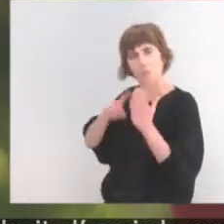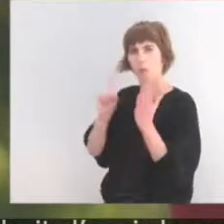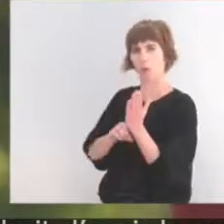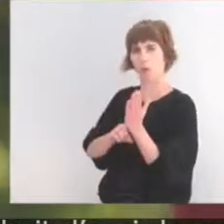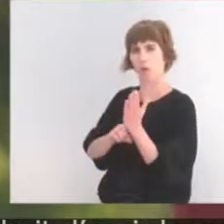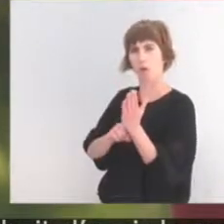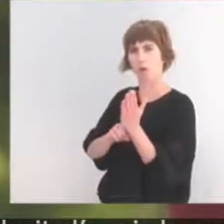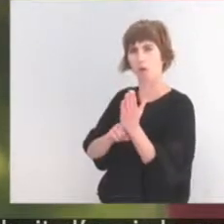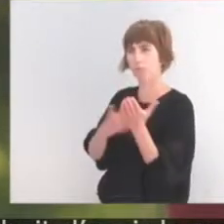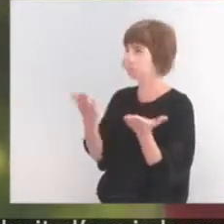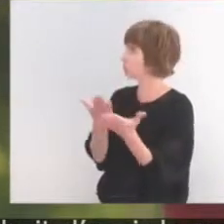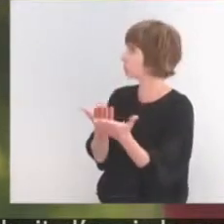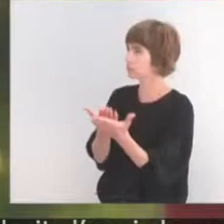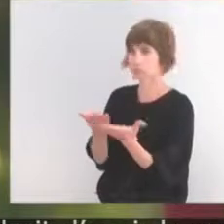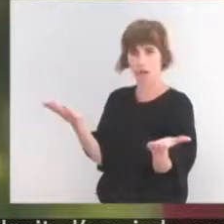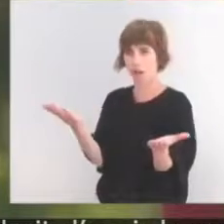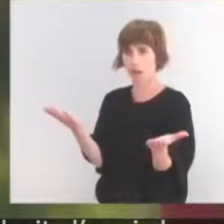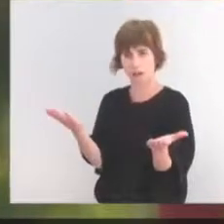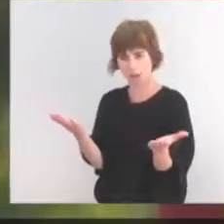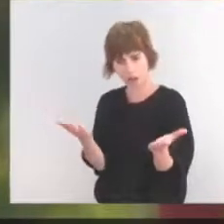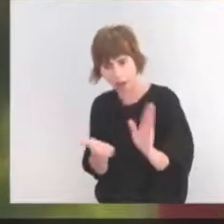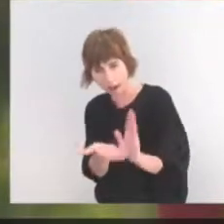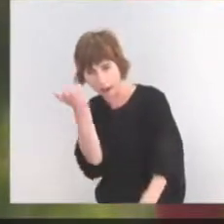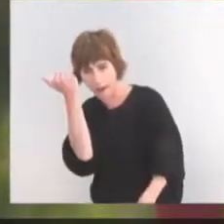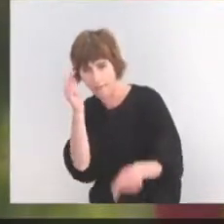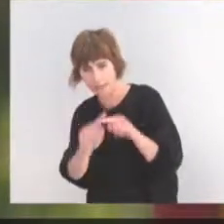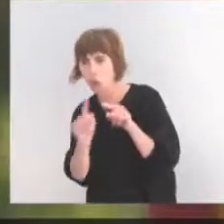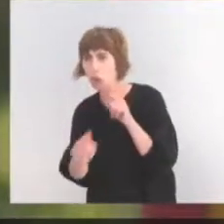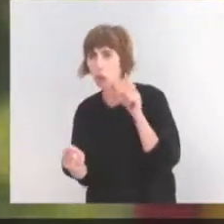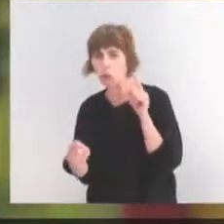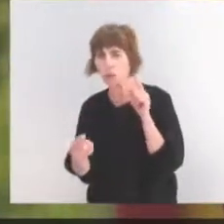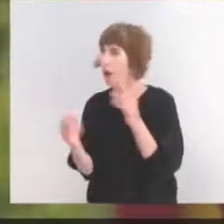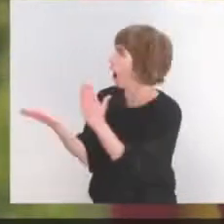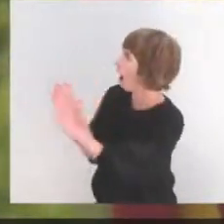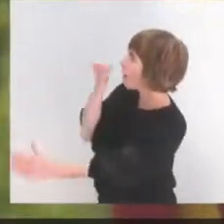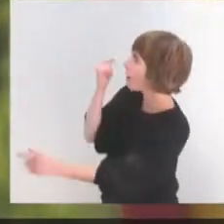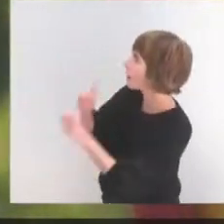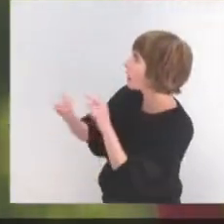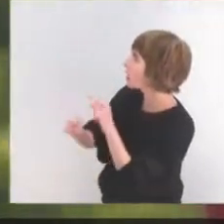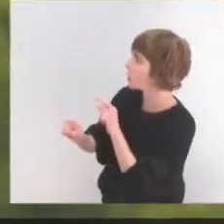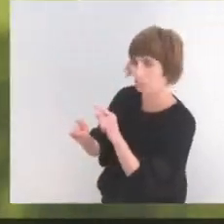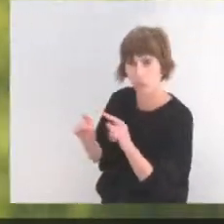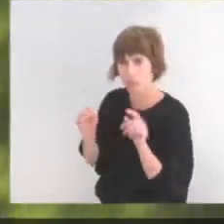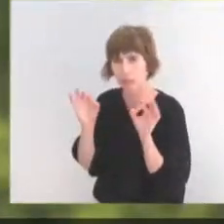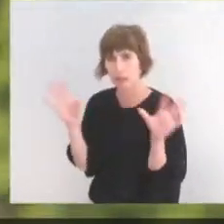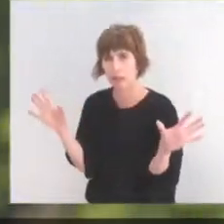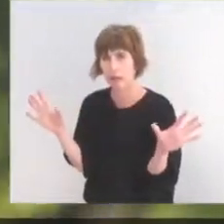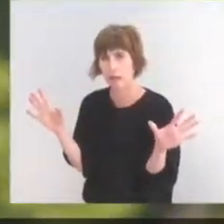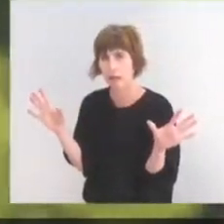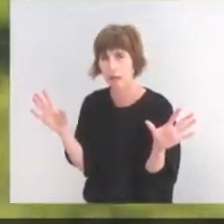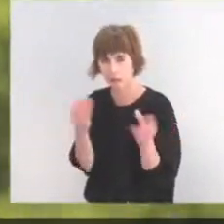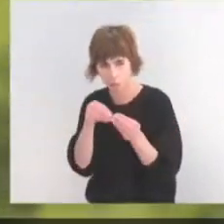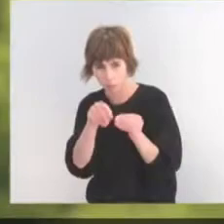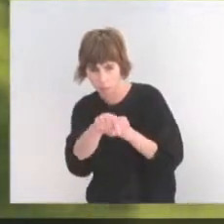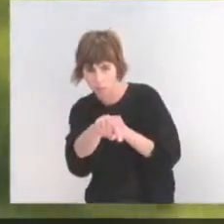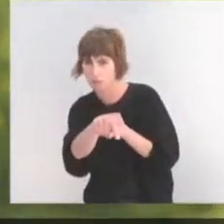et ne propose aucune indifférence à l'égard de celle ou de celui qui souffrirait au